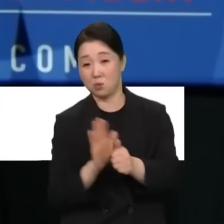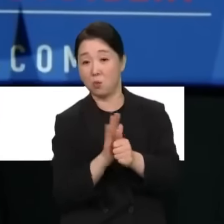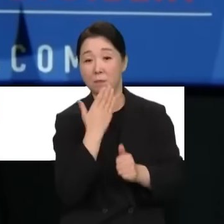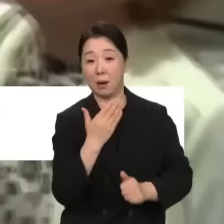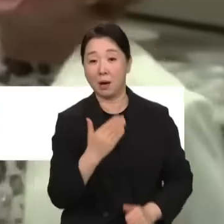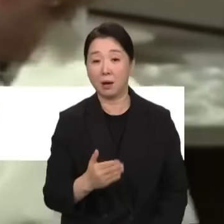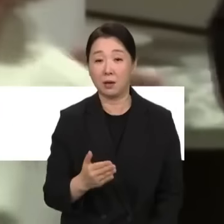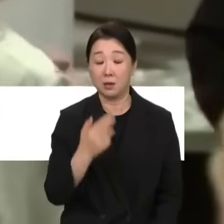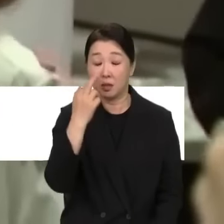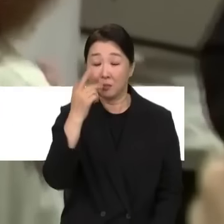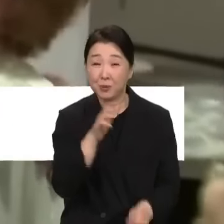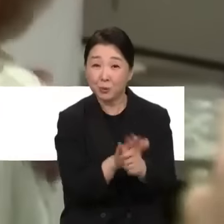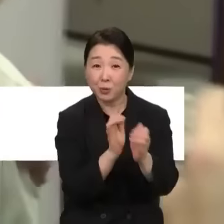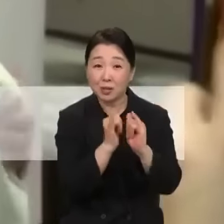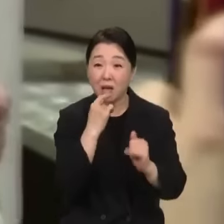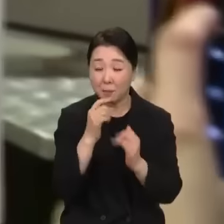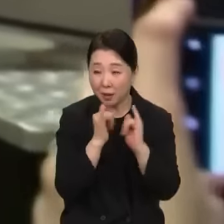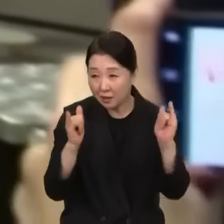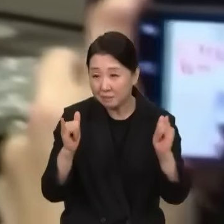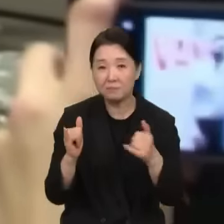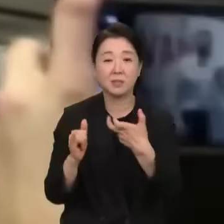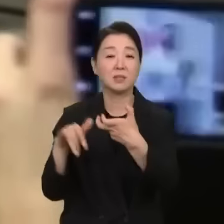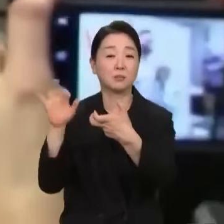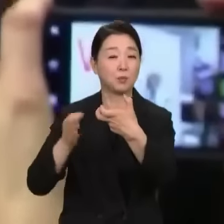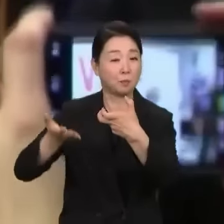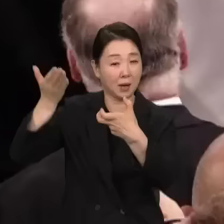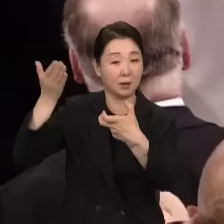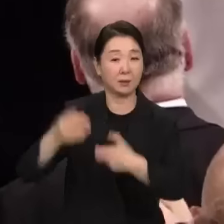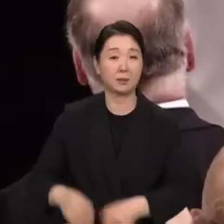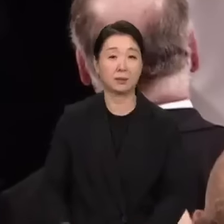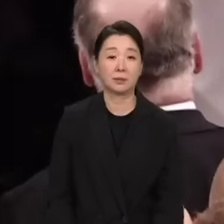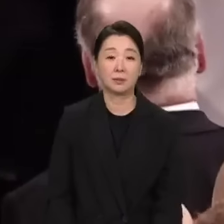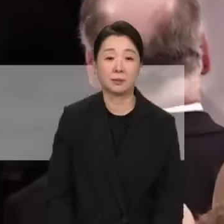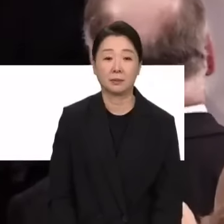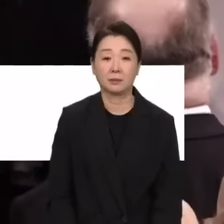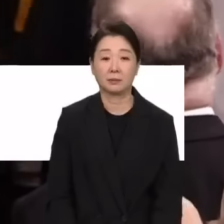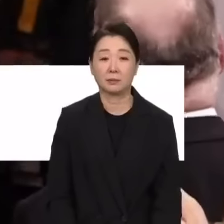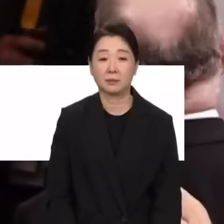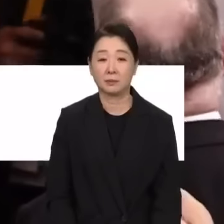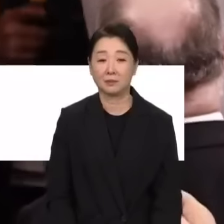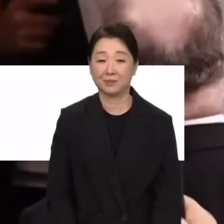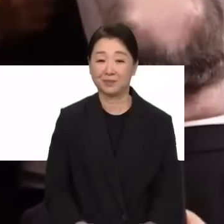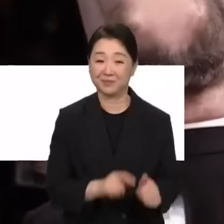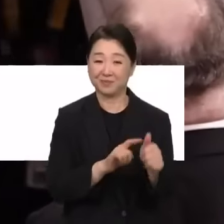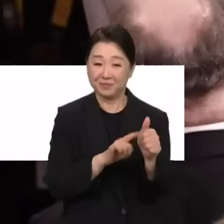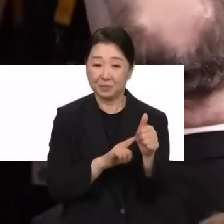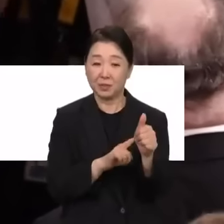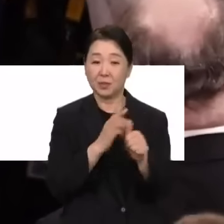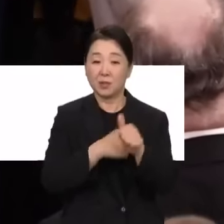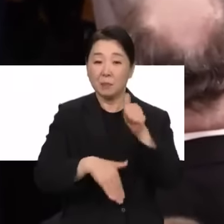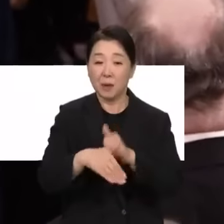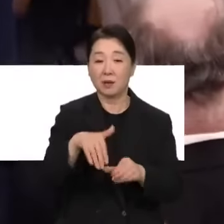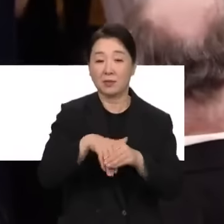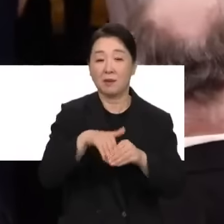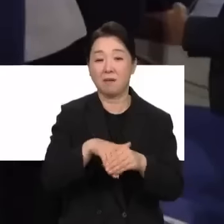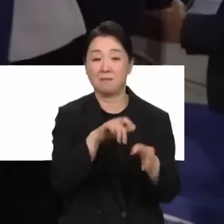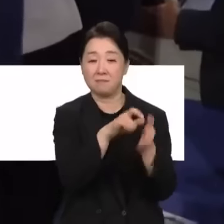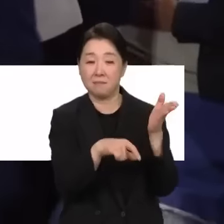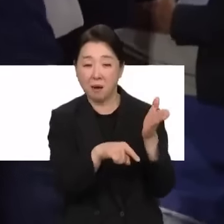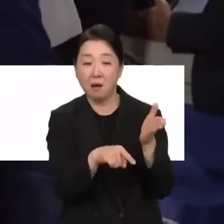미국 유권자 중 백인 비율은 70%도 넘습니다. I think his story, his background really helps us in a lot of the places